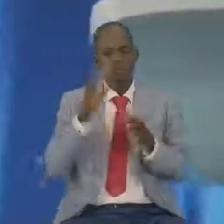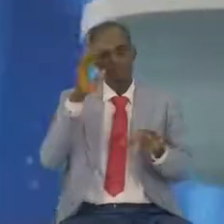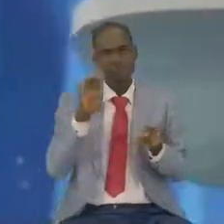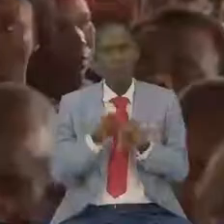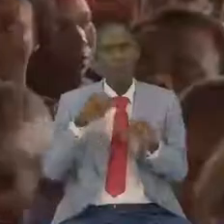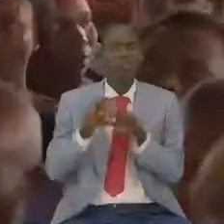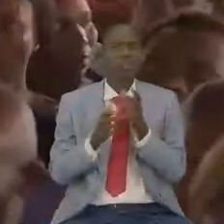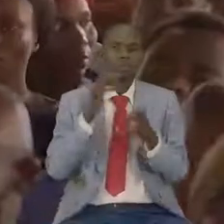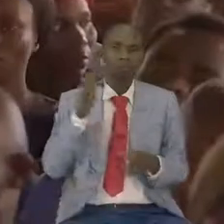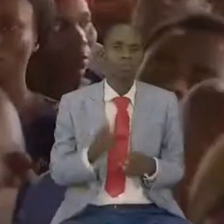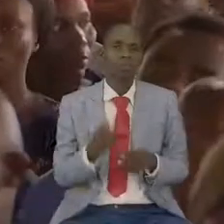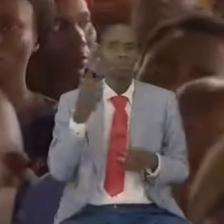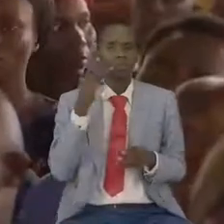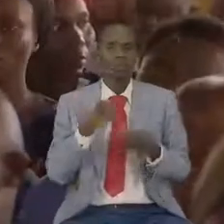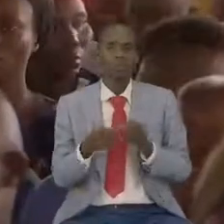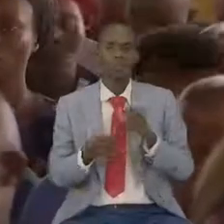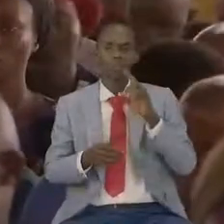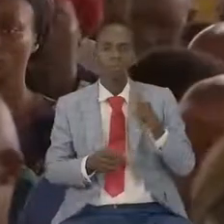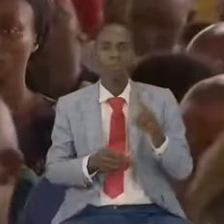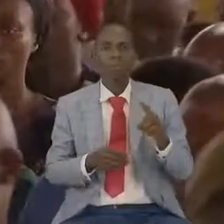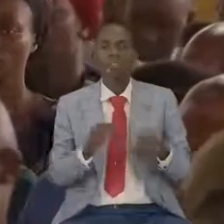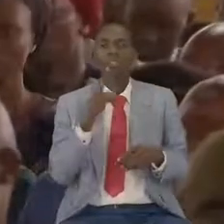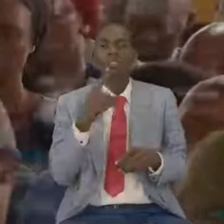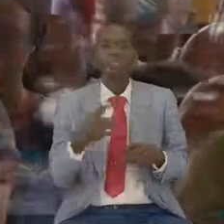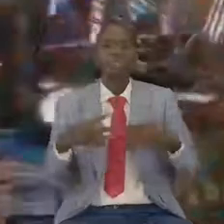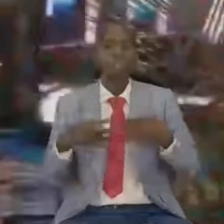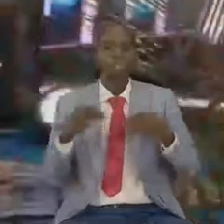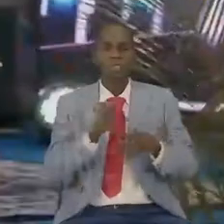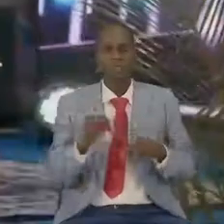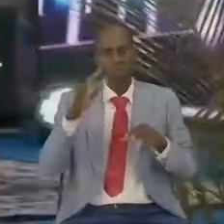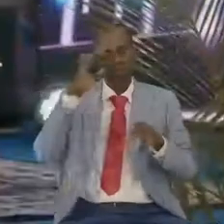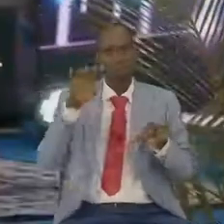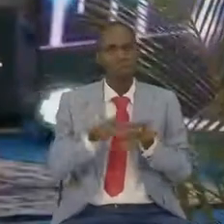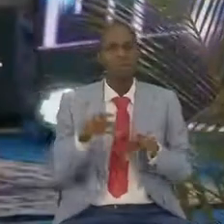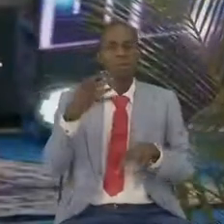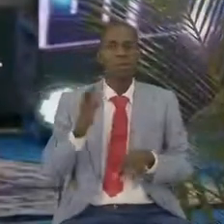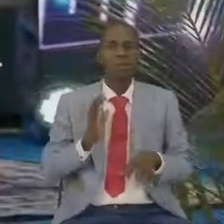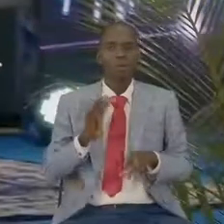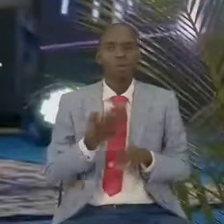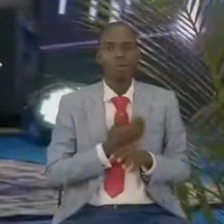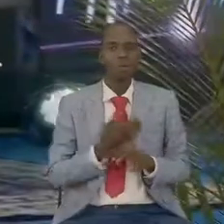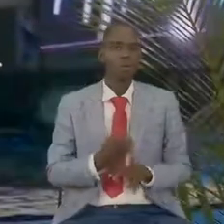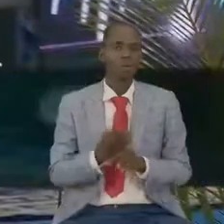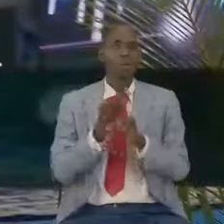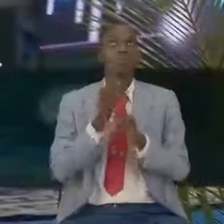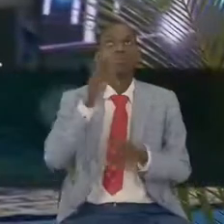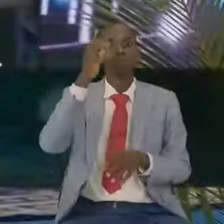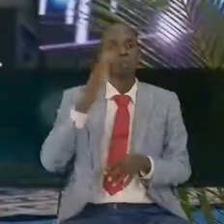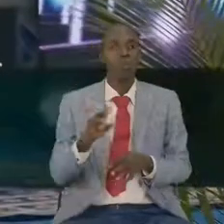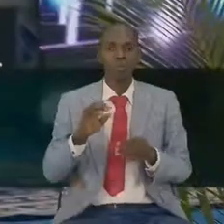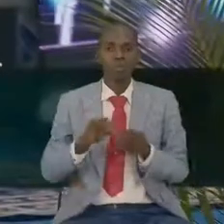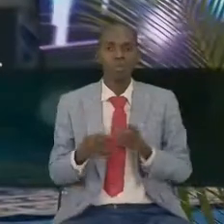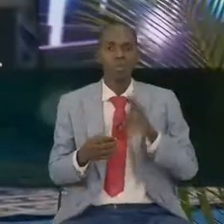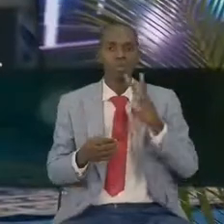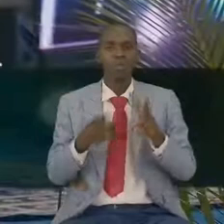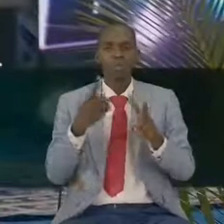de Jésus. Premièrement donc, l'alliance de guérison de notre Dieu fidèle. Deuxième élément, la sainte alliance de